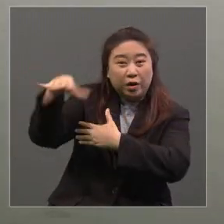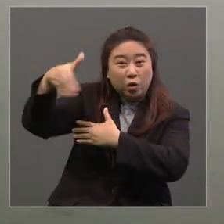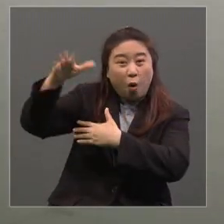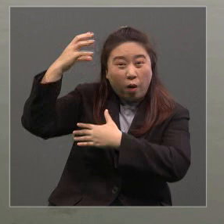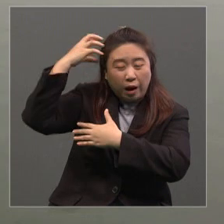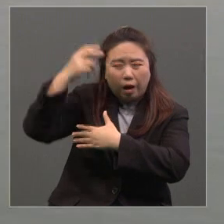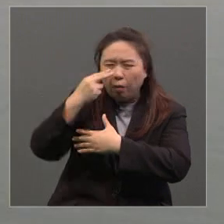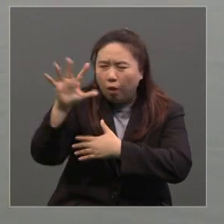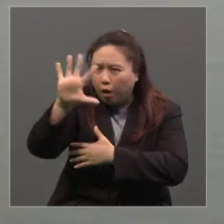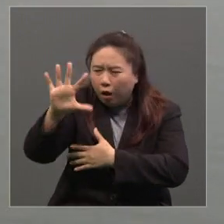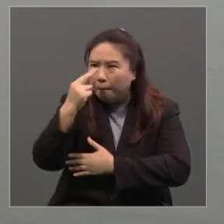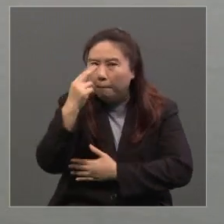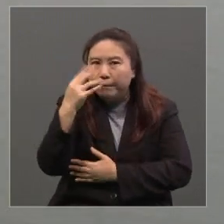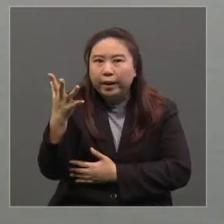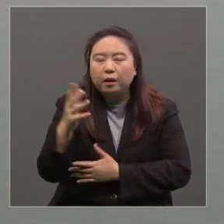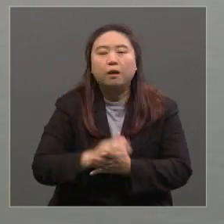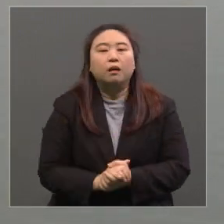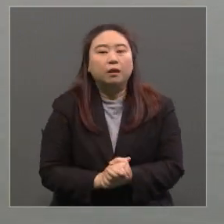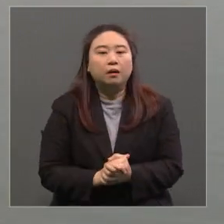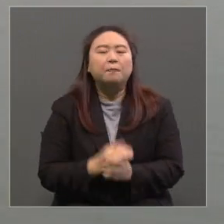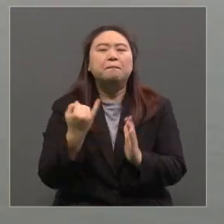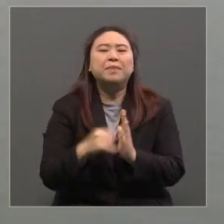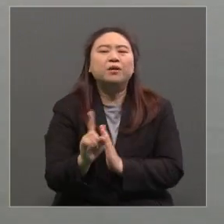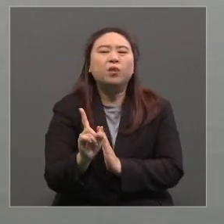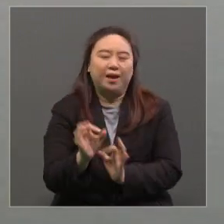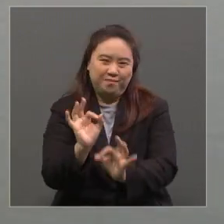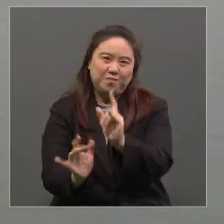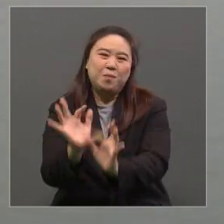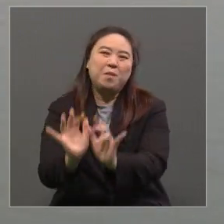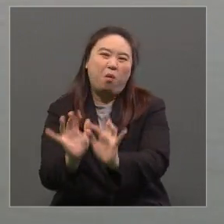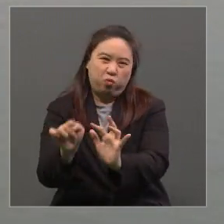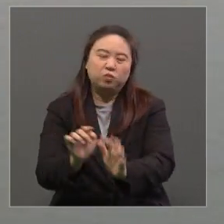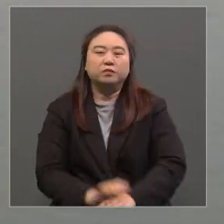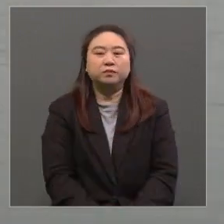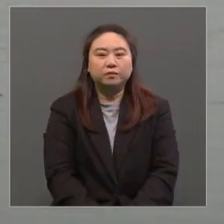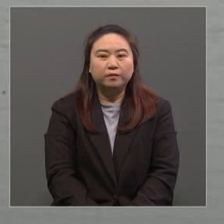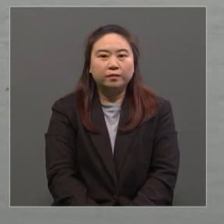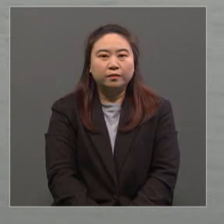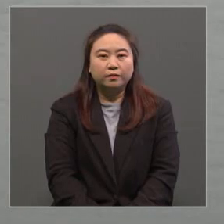ควันหนาแน่นจนมองไม่เห็นเลยอ่ะครับส่วนนึงก็มาจากการเผาในพื้นที่เนี่ยแหละครับ